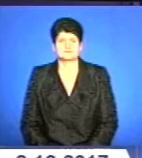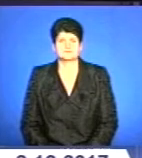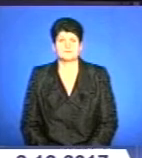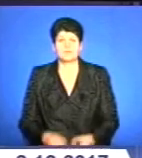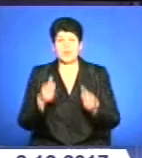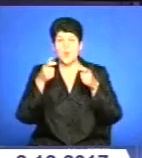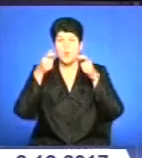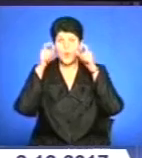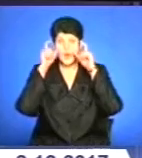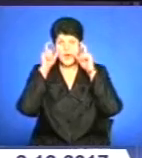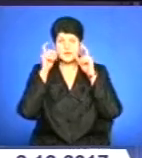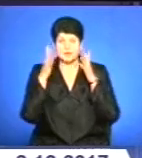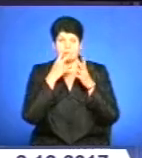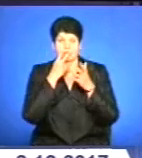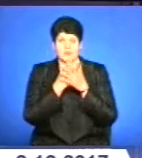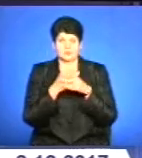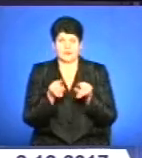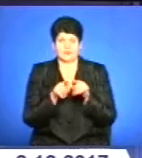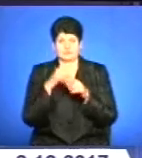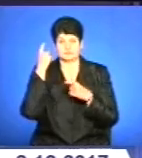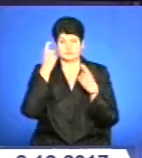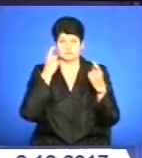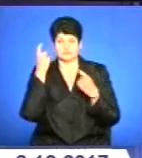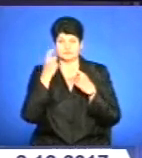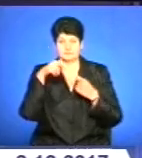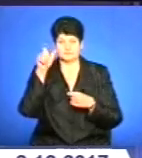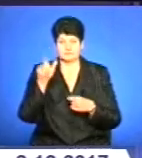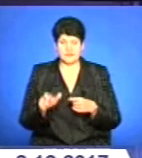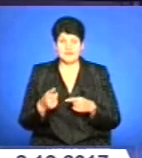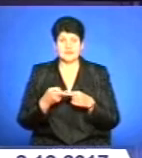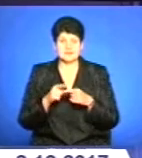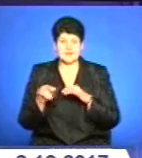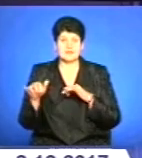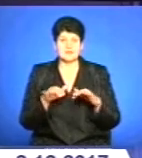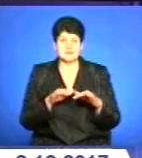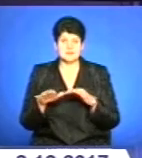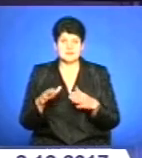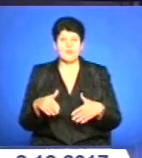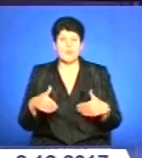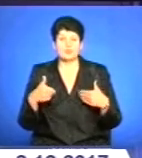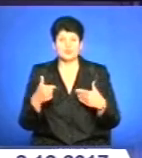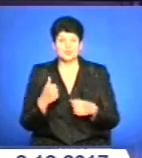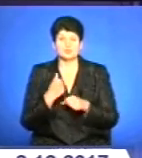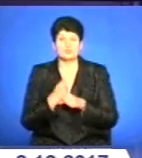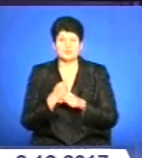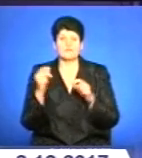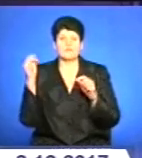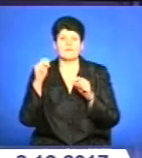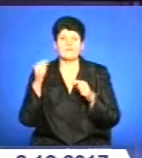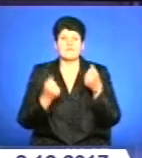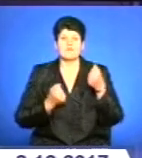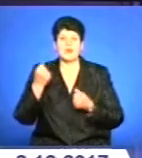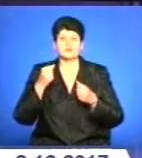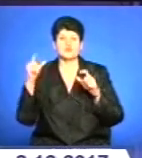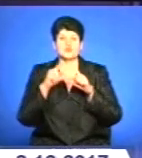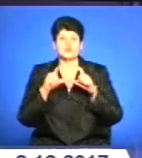Окуляри, які імітують стан сп'яніння. Такий засіб представники Всеукраїнського об'єднання автошкіл пропонують запровадити в автошколах, аби